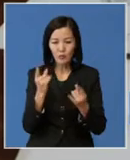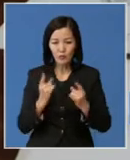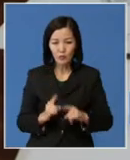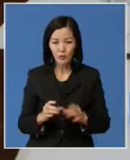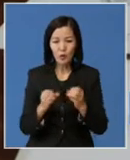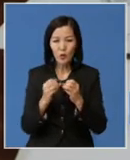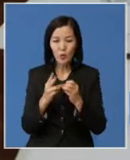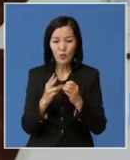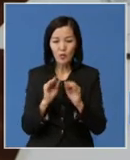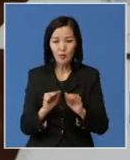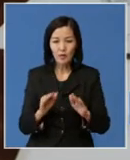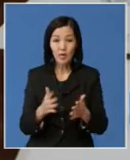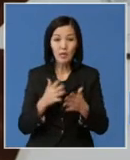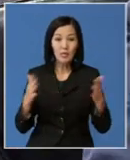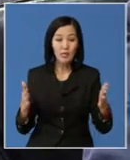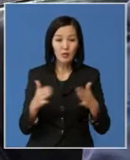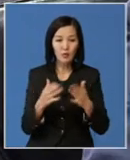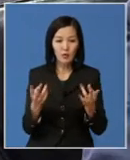балаға лайықты кең үй керек.